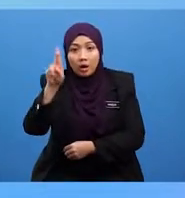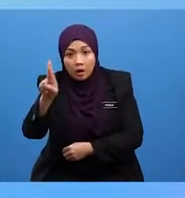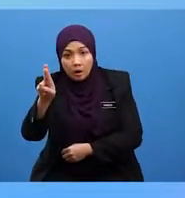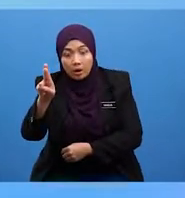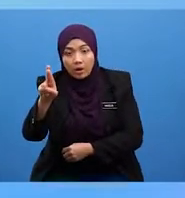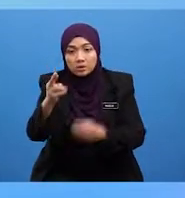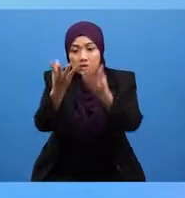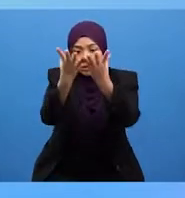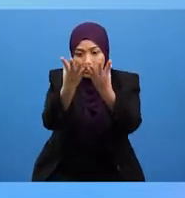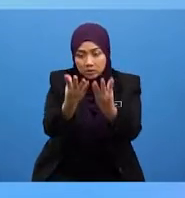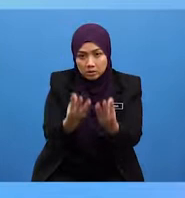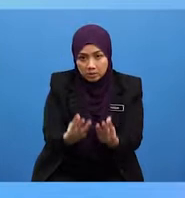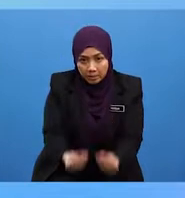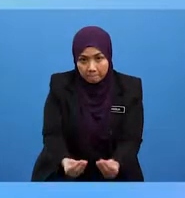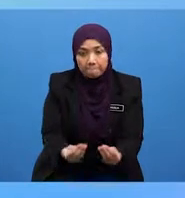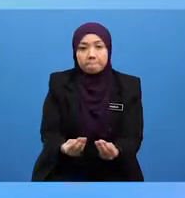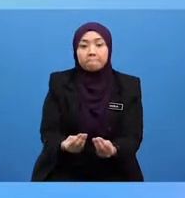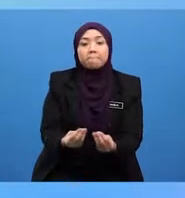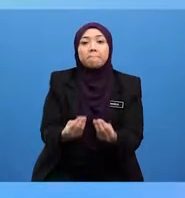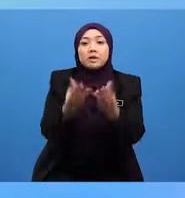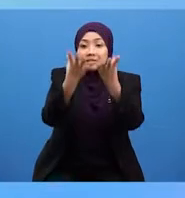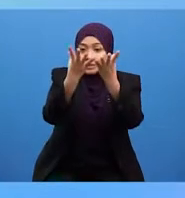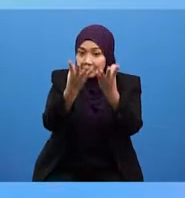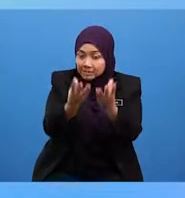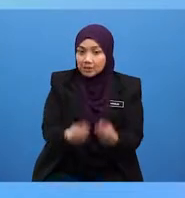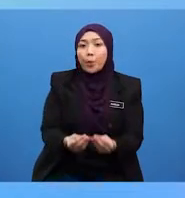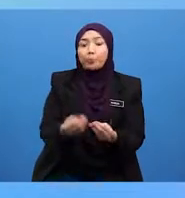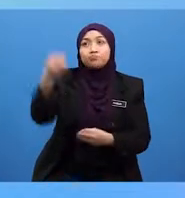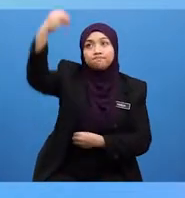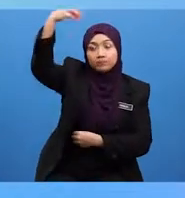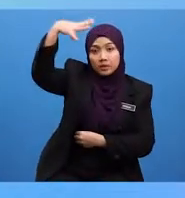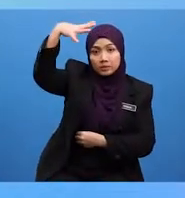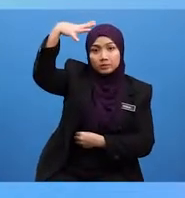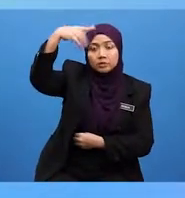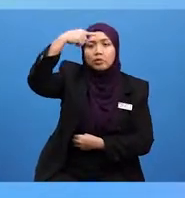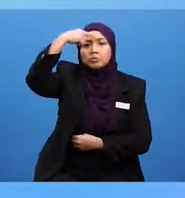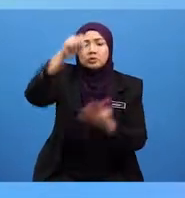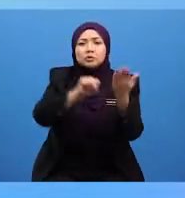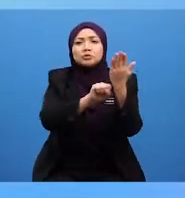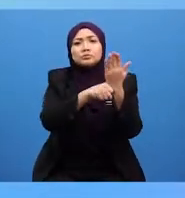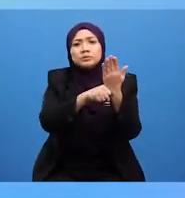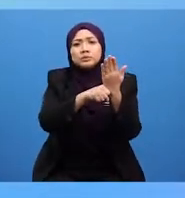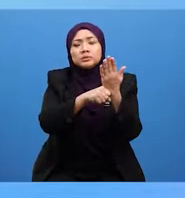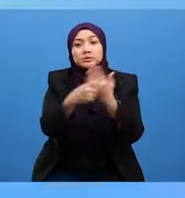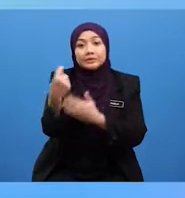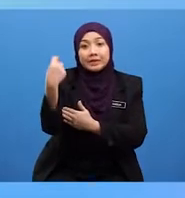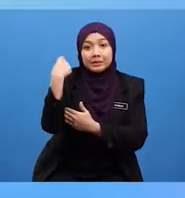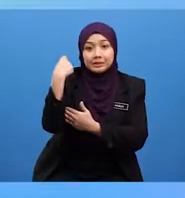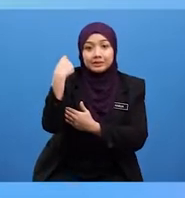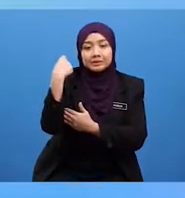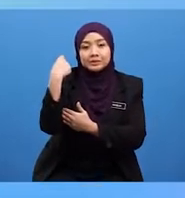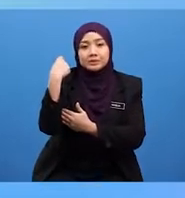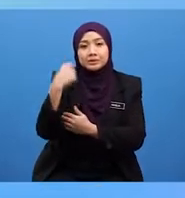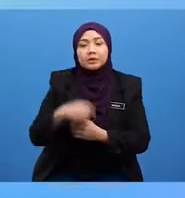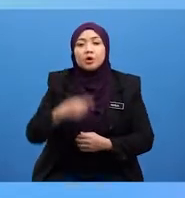menyerap cahaya matahari sebagai sumber tenaga bagi menghasilkan